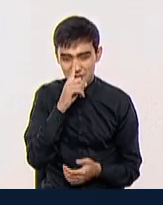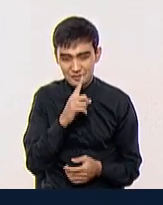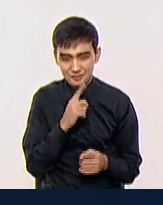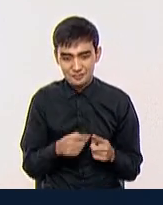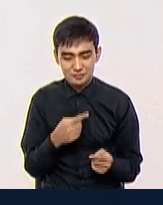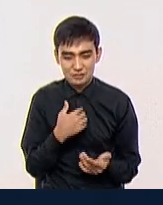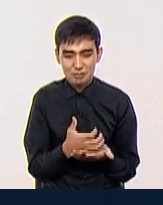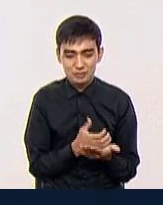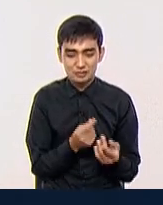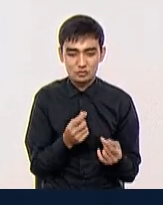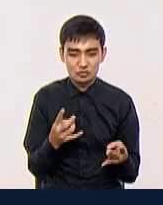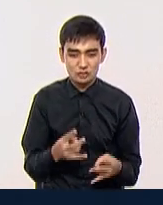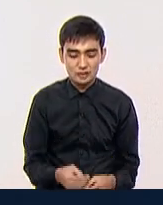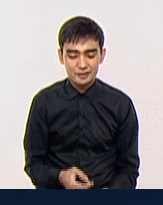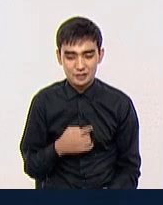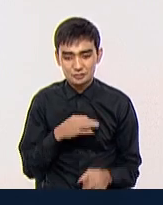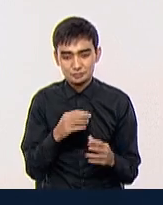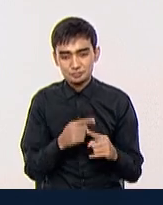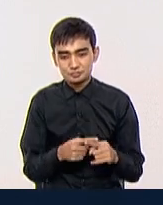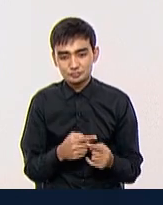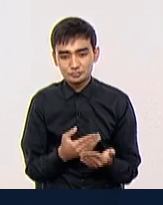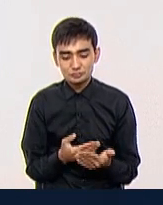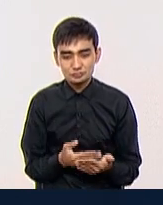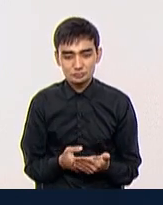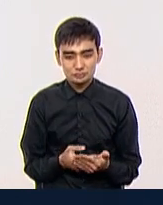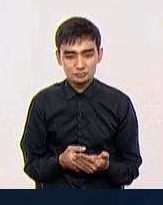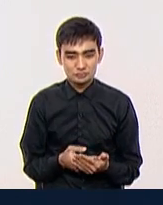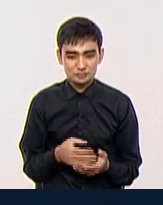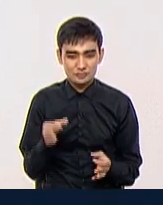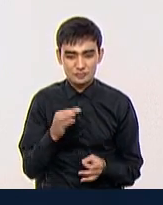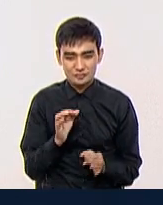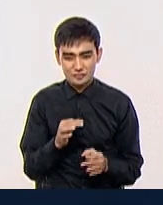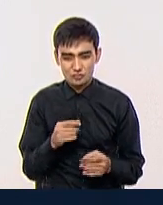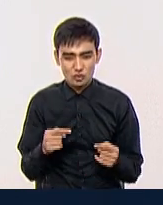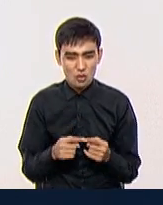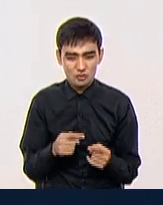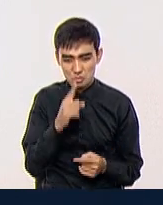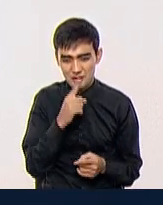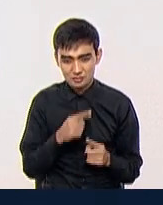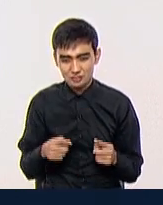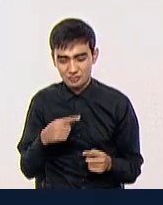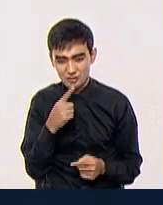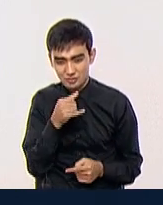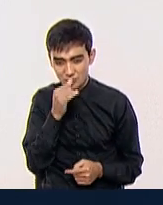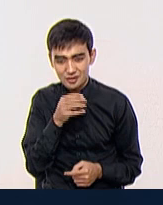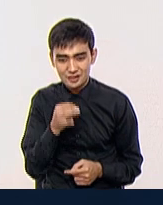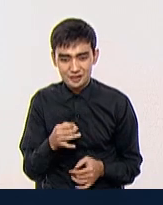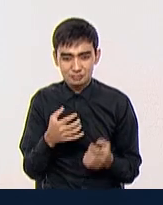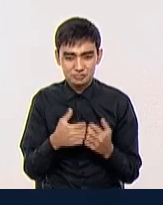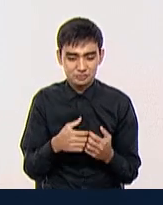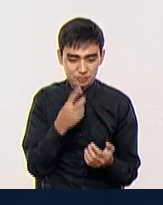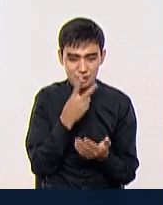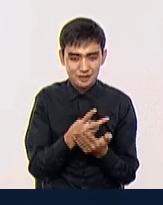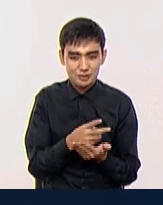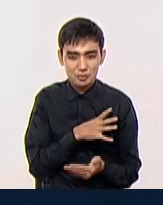месяца? Здесь я бы добавил, наверное, не совсем корректно будет сказать в течение месяца, потому что, опять же, статистика